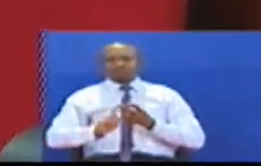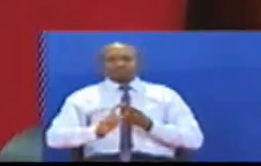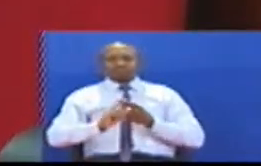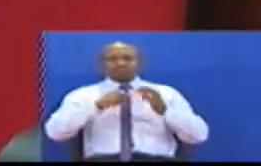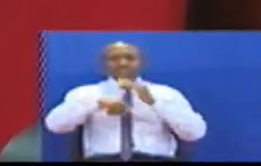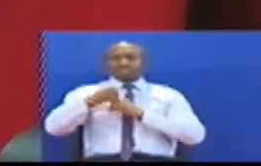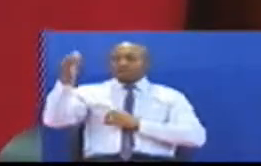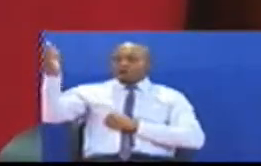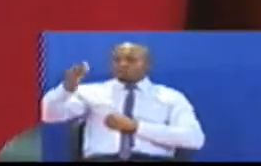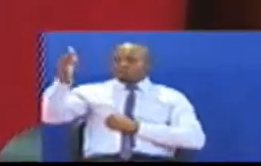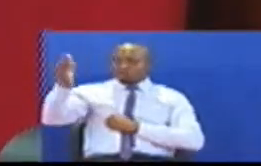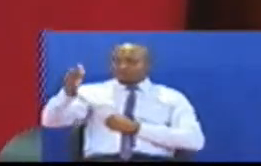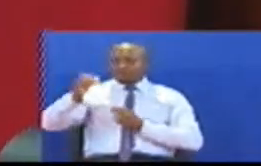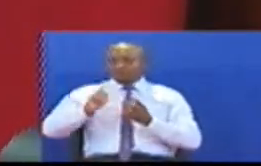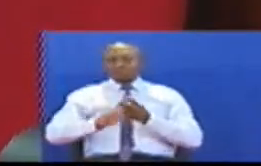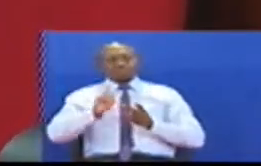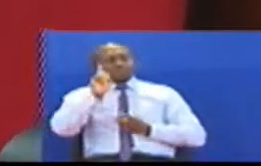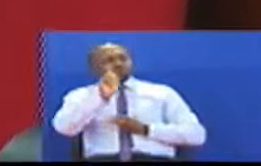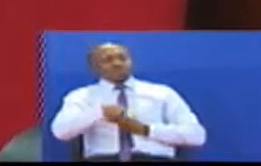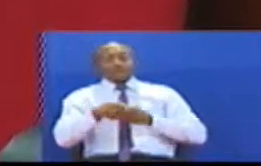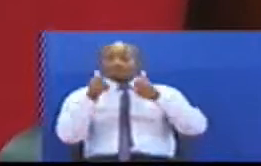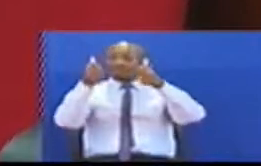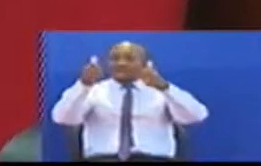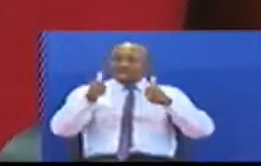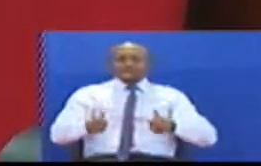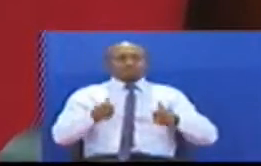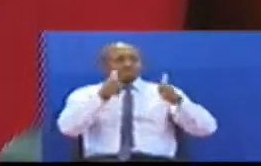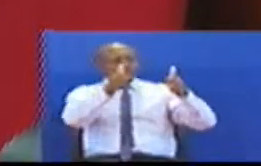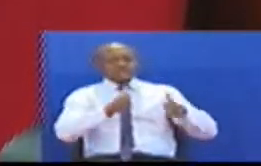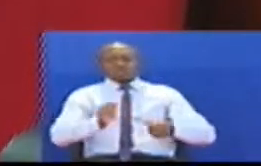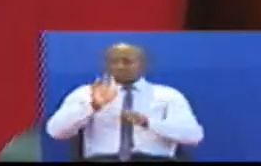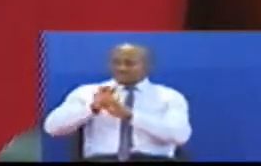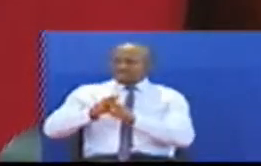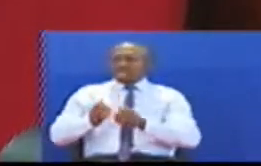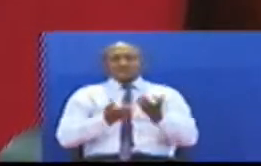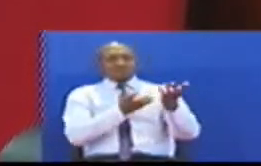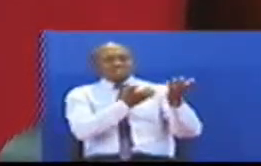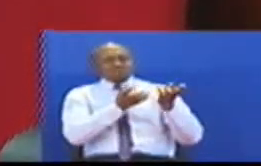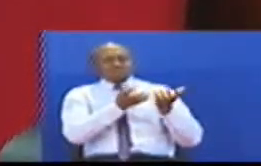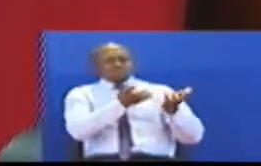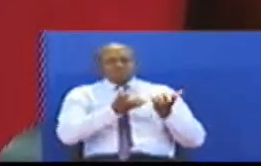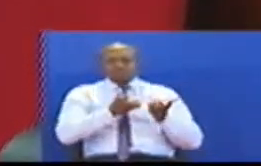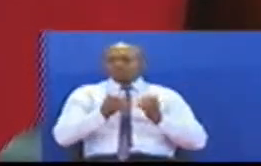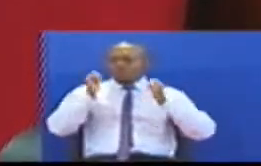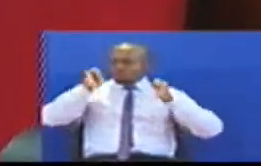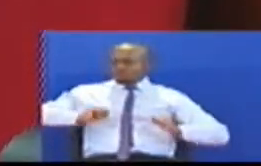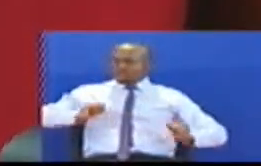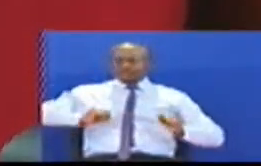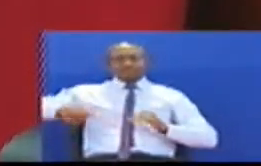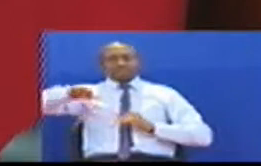katika hotuba hii kumekuwa na matangazo mengi sana ya vivutio vya utalii katika maeneo